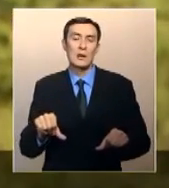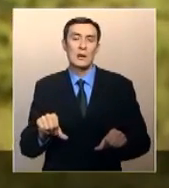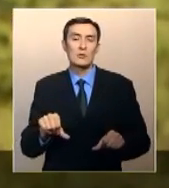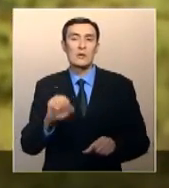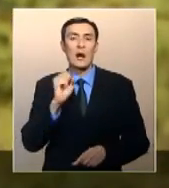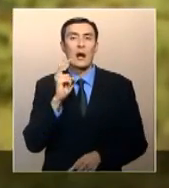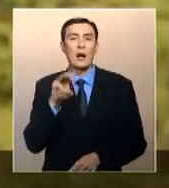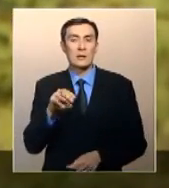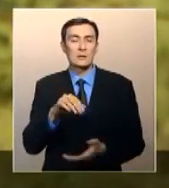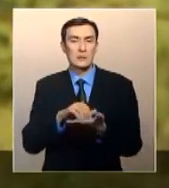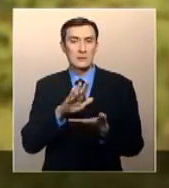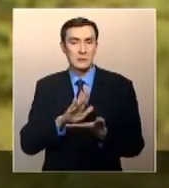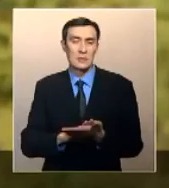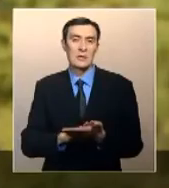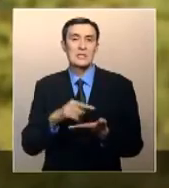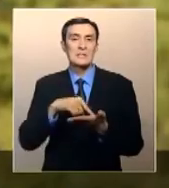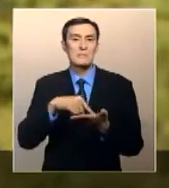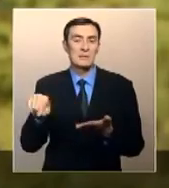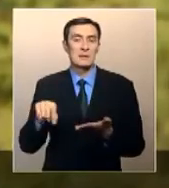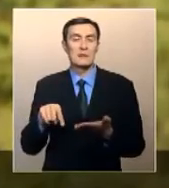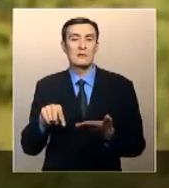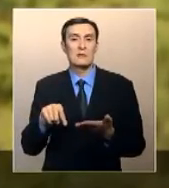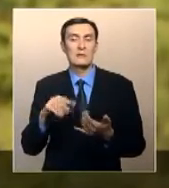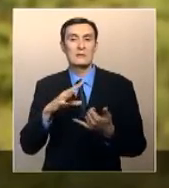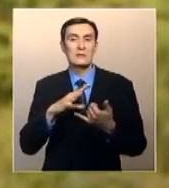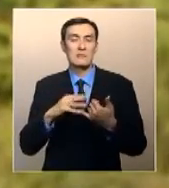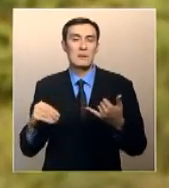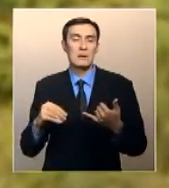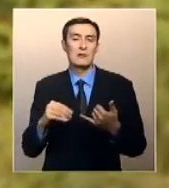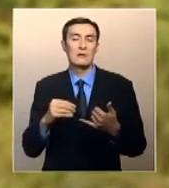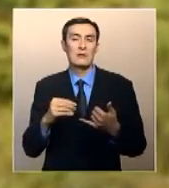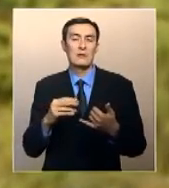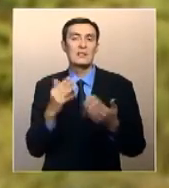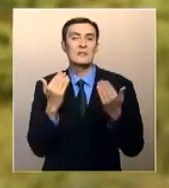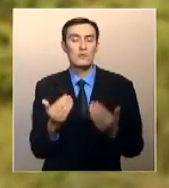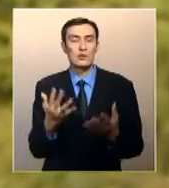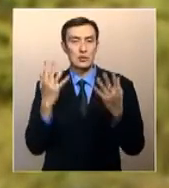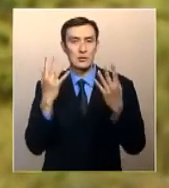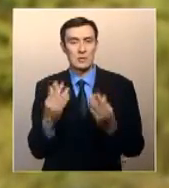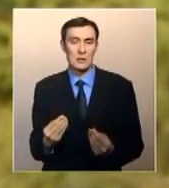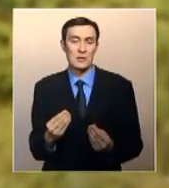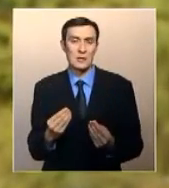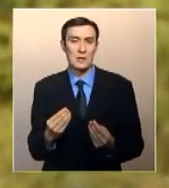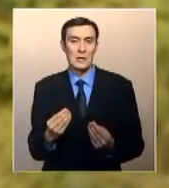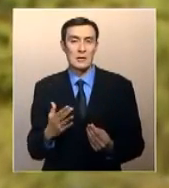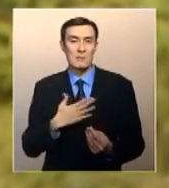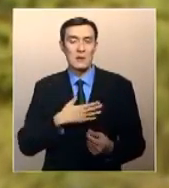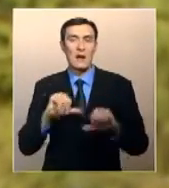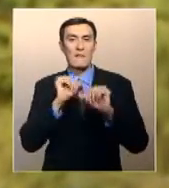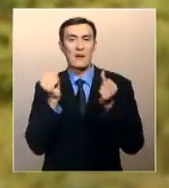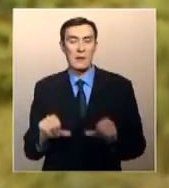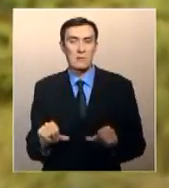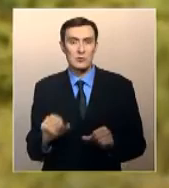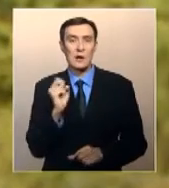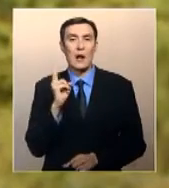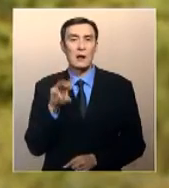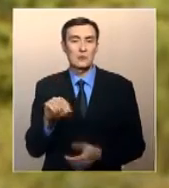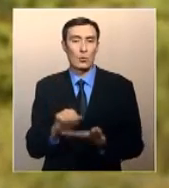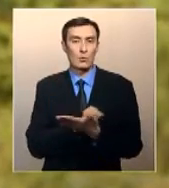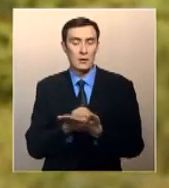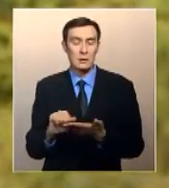актированию списанных сельскохозяйственных культур. Вот на сегодняшний день оформляются акты.